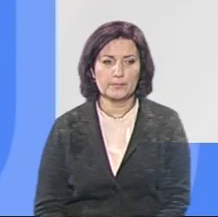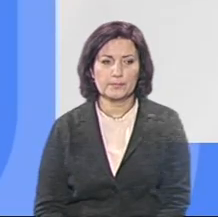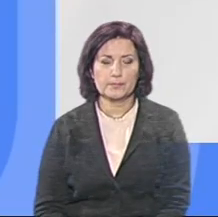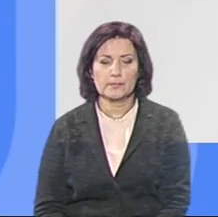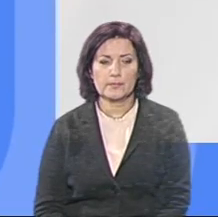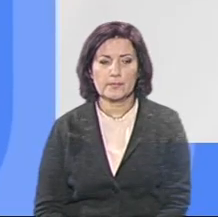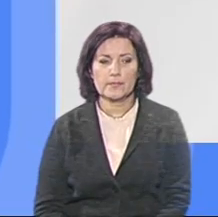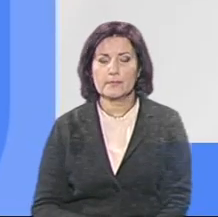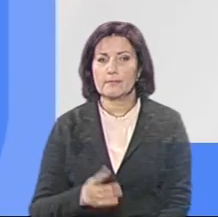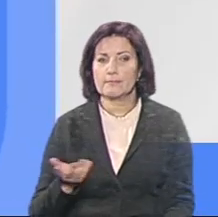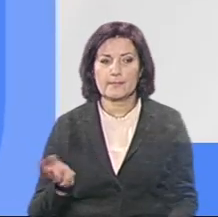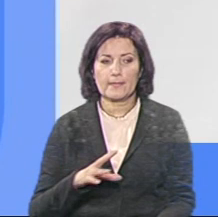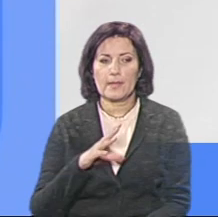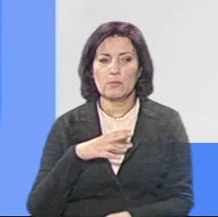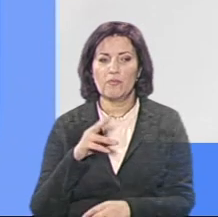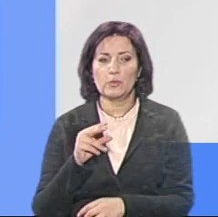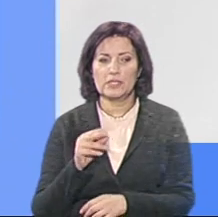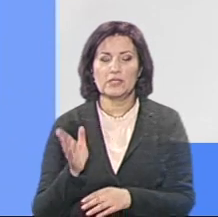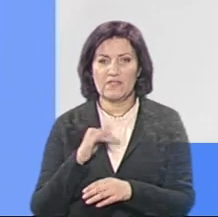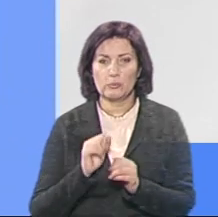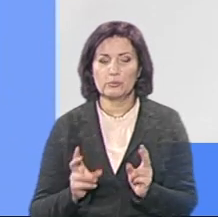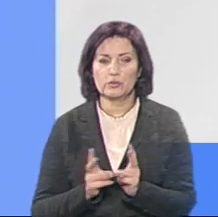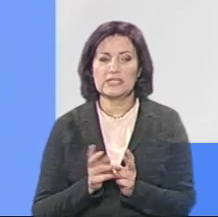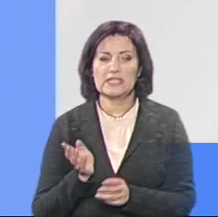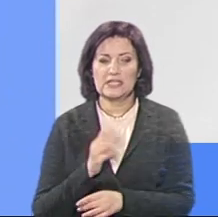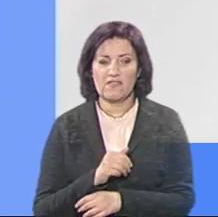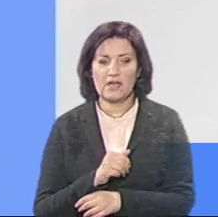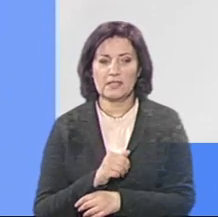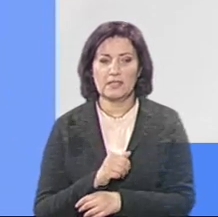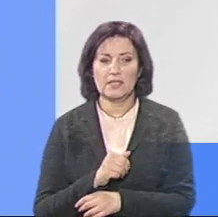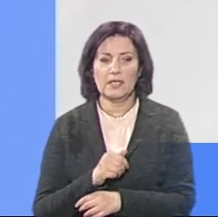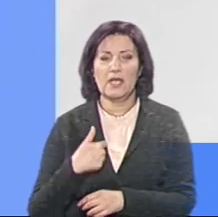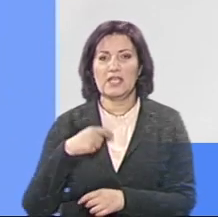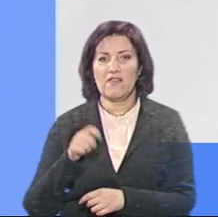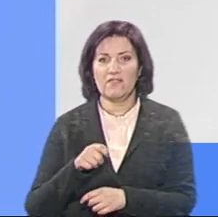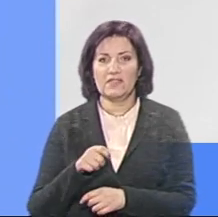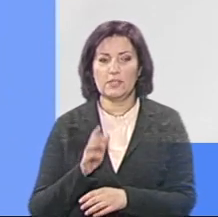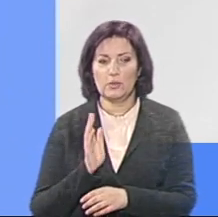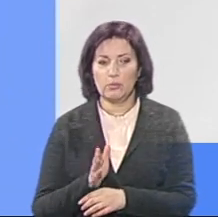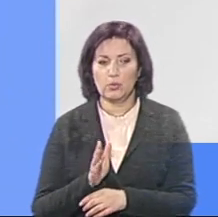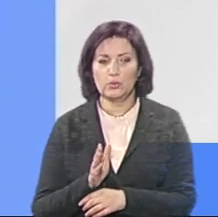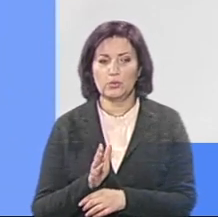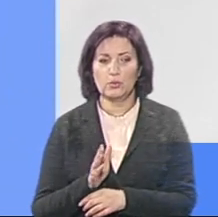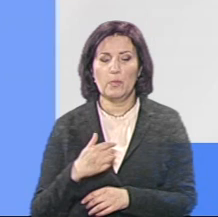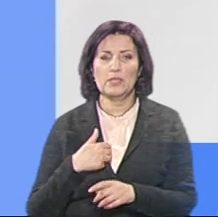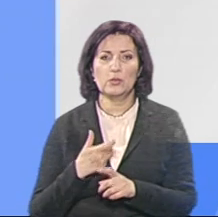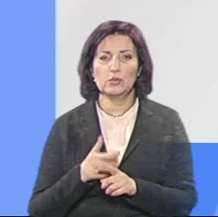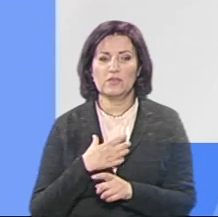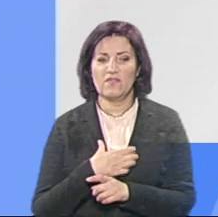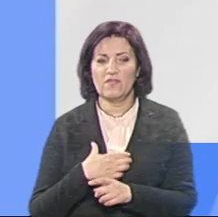ти будеш в понеділок, то можна зустрітися. Давай. Я в неділю вже буду в Качері. У мене в понеділок дуже важливий